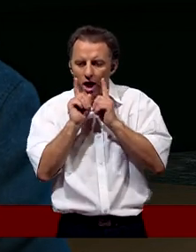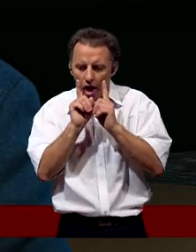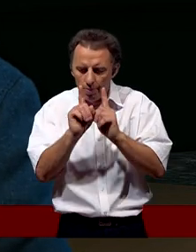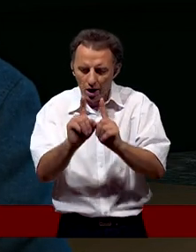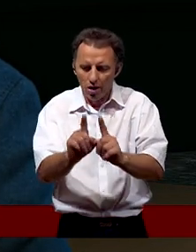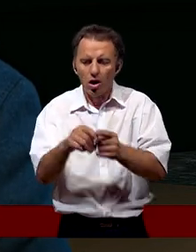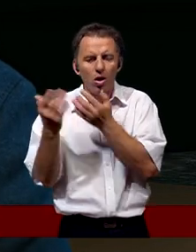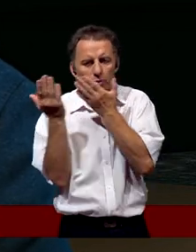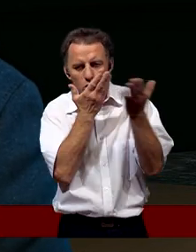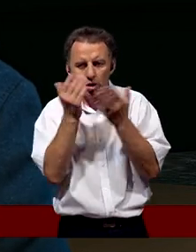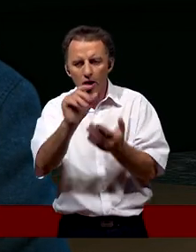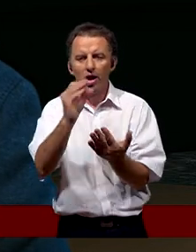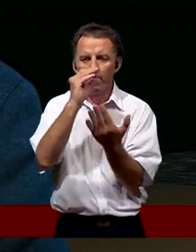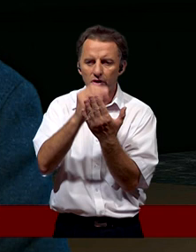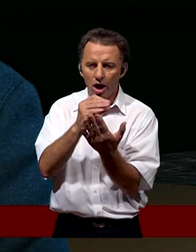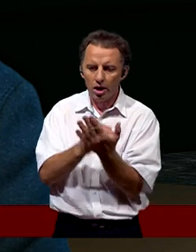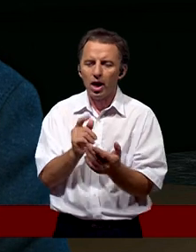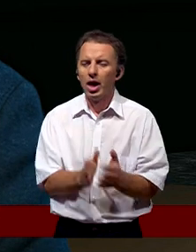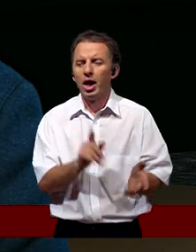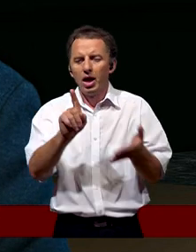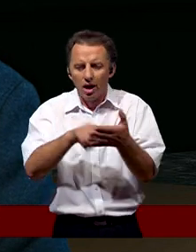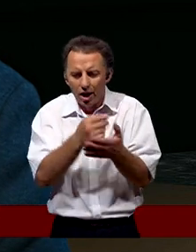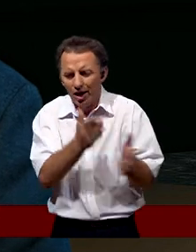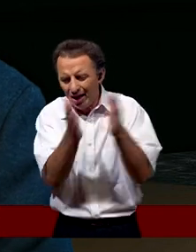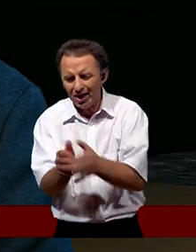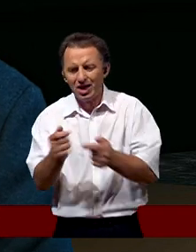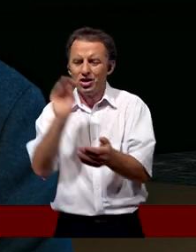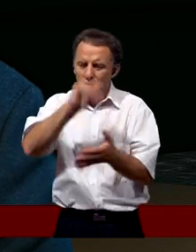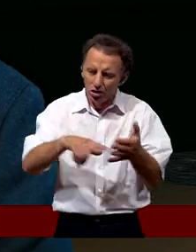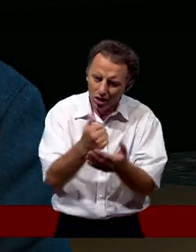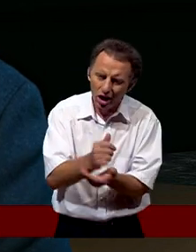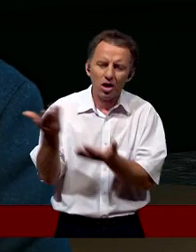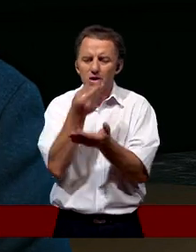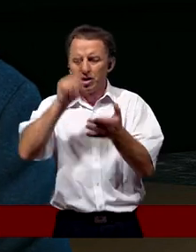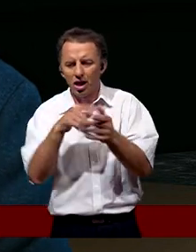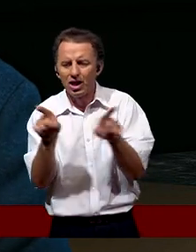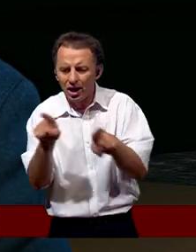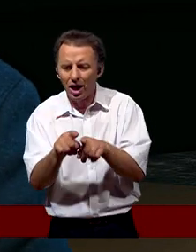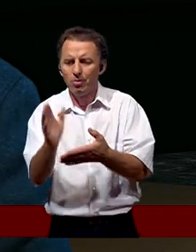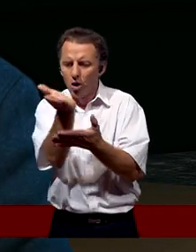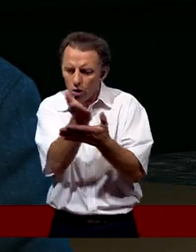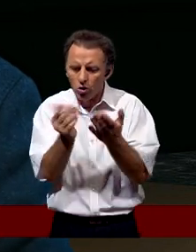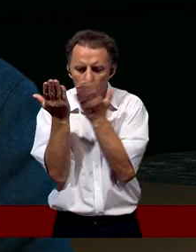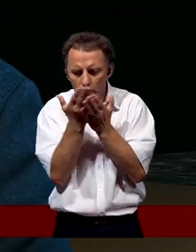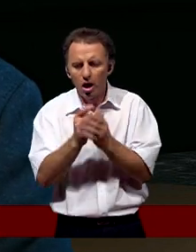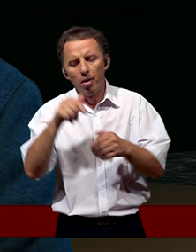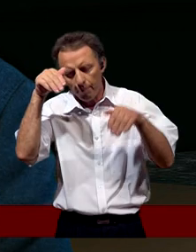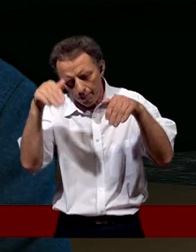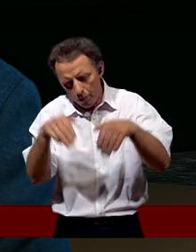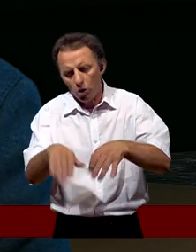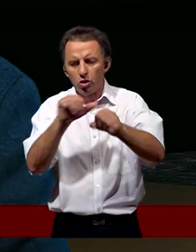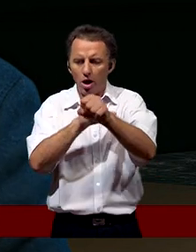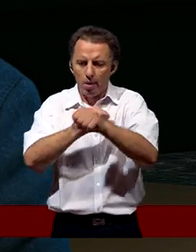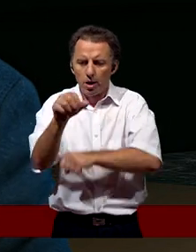naprawdę, gdy przeczytałem te fragmenty kolejny raz i przeczytałem jeszcze raz te teksty i jeszcze raz, bo myślę, że można